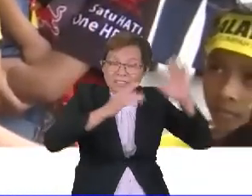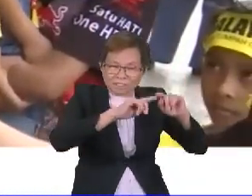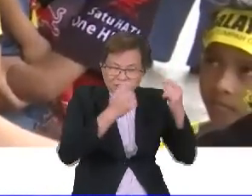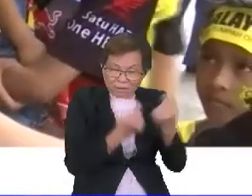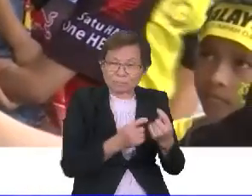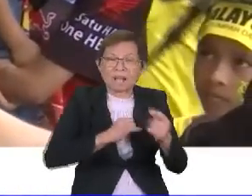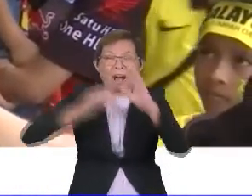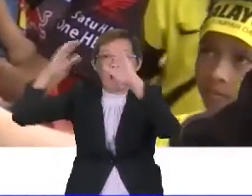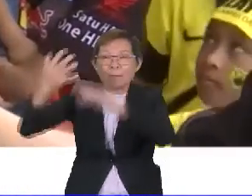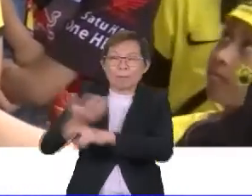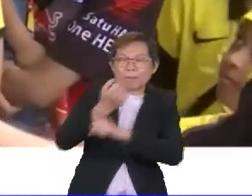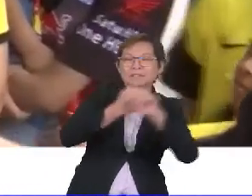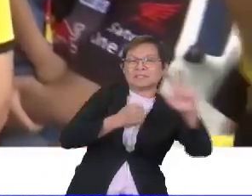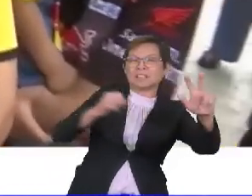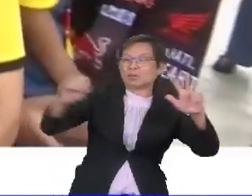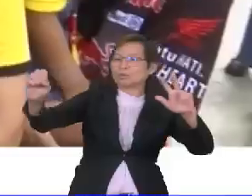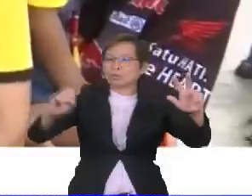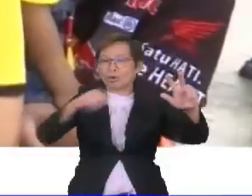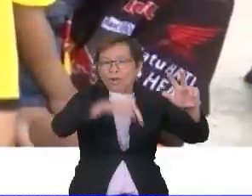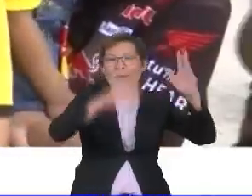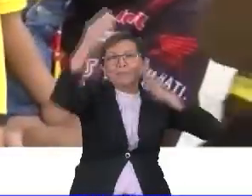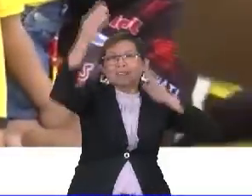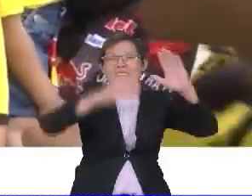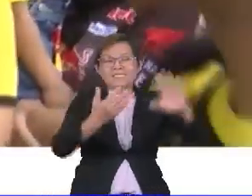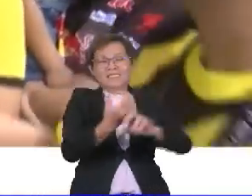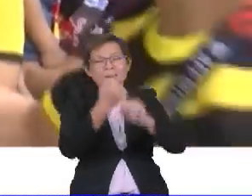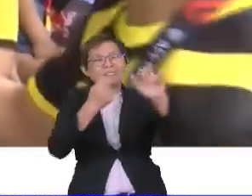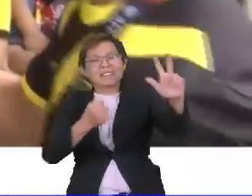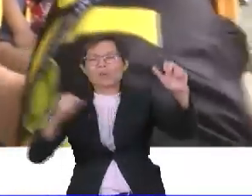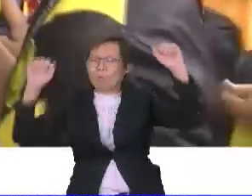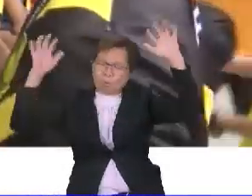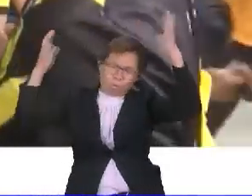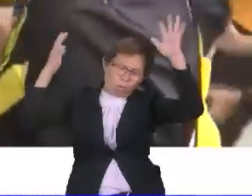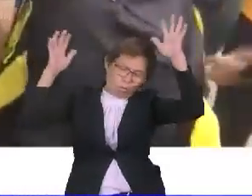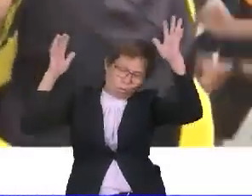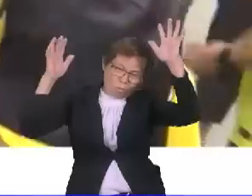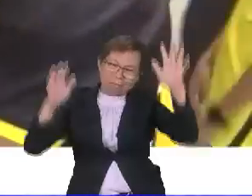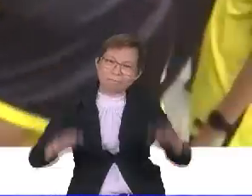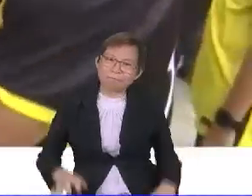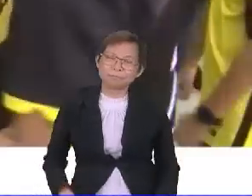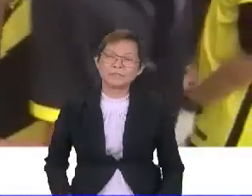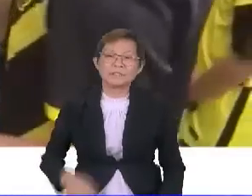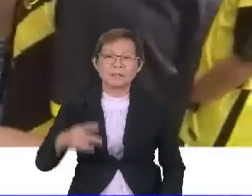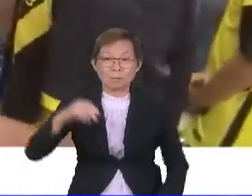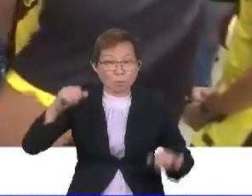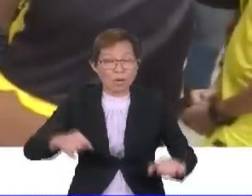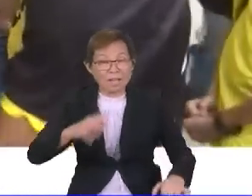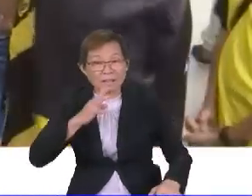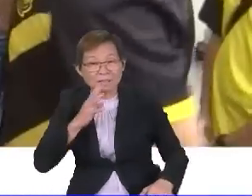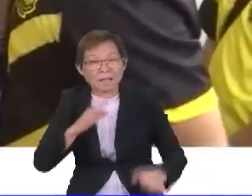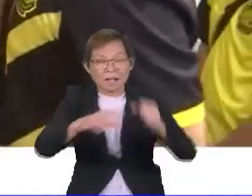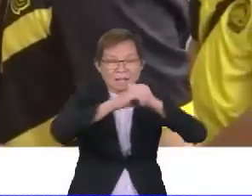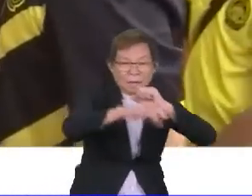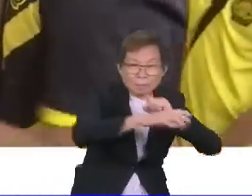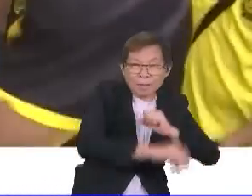saya mengharapkan kemenangan 30 oleh pihak Harimau raya Oke kita boleh katakan sebanyak